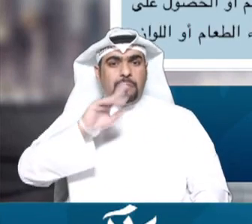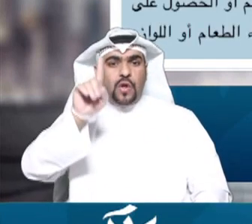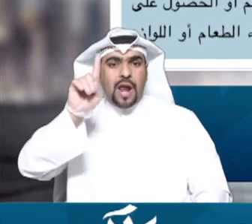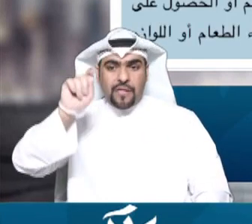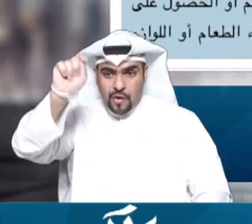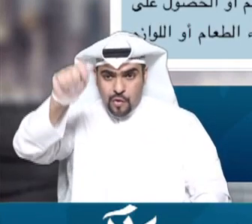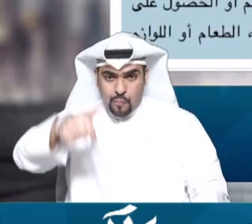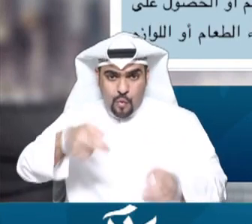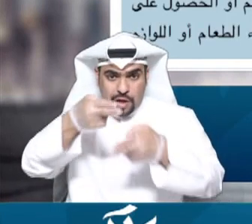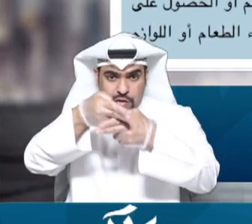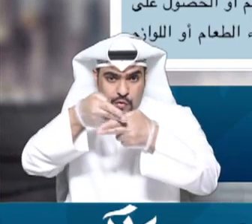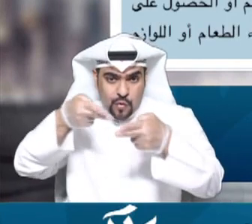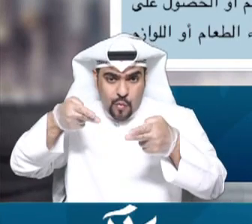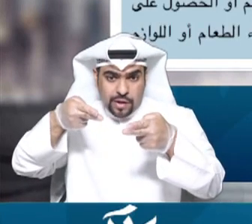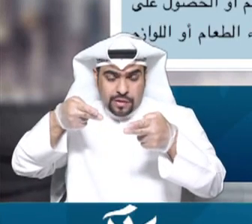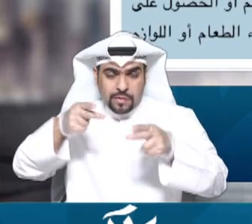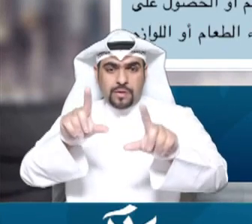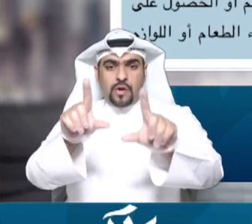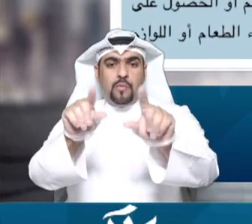منهم يمتلك